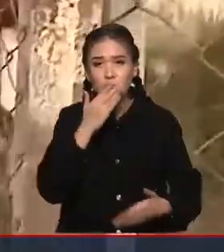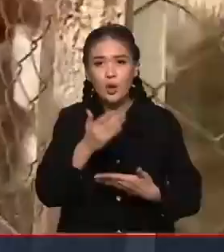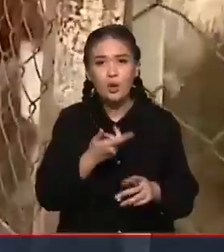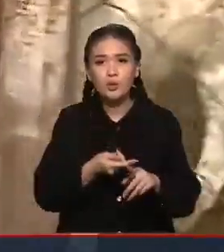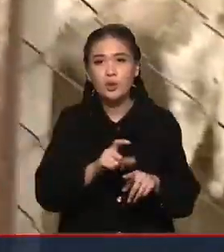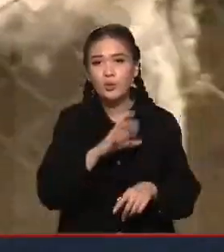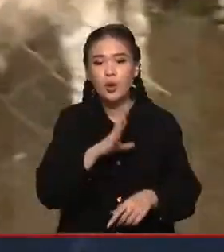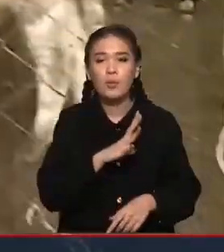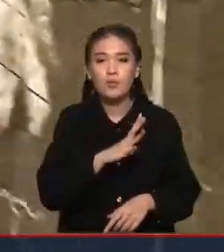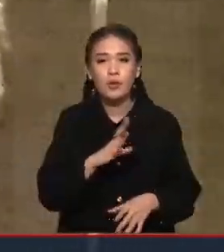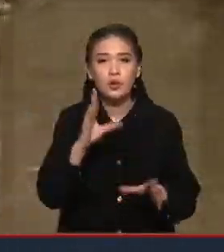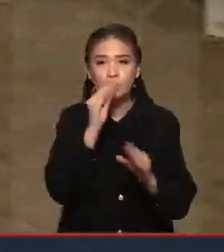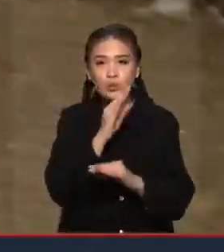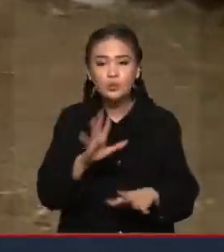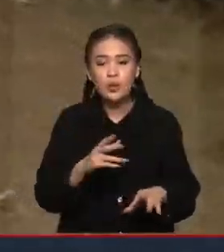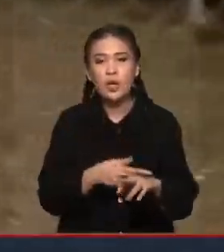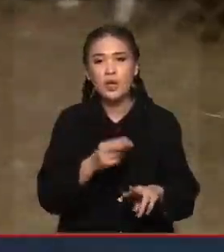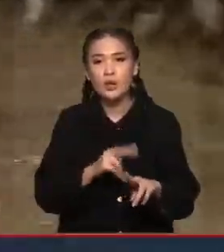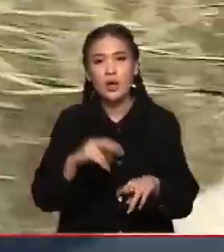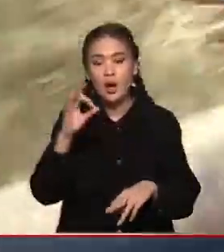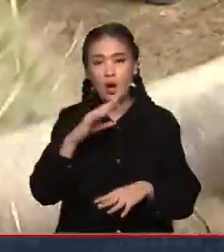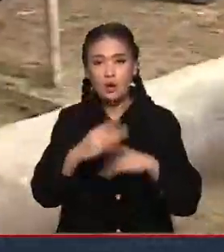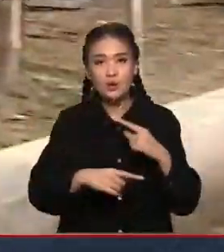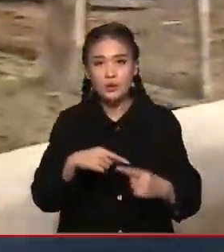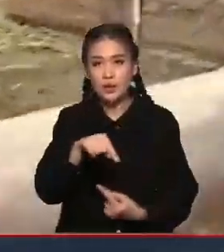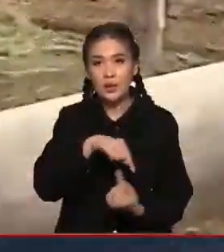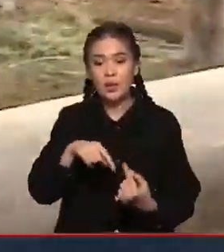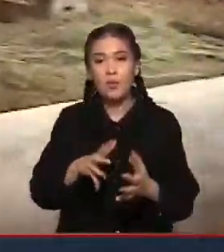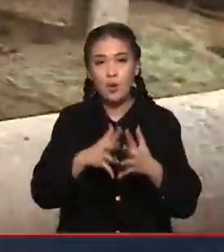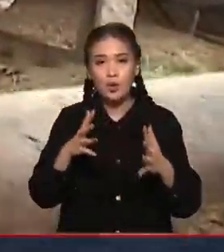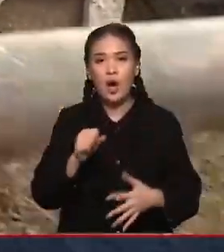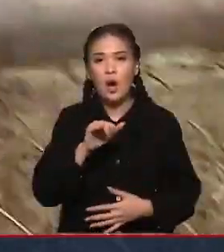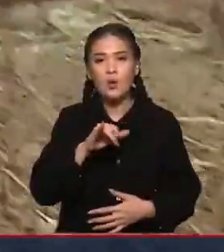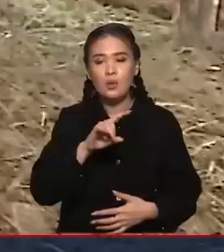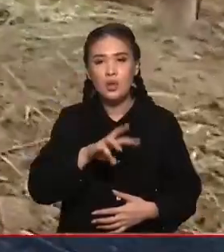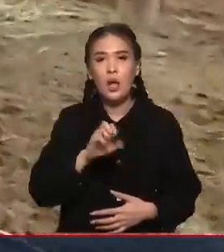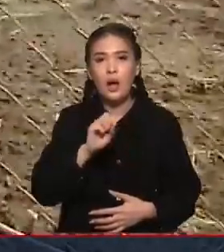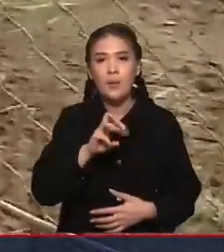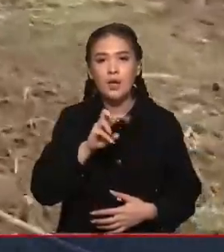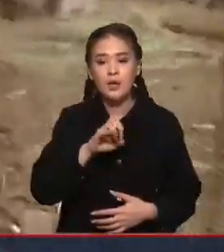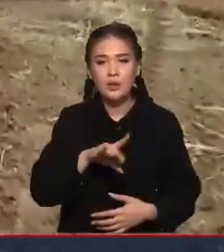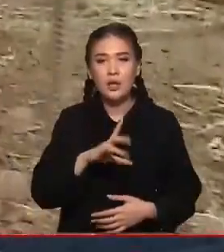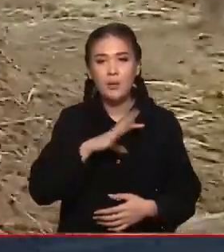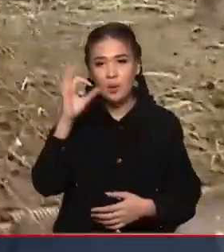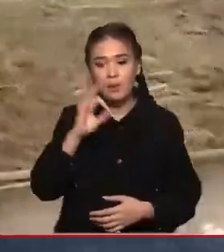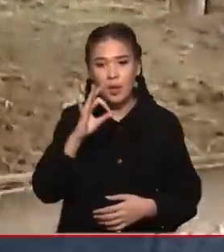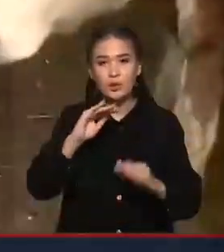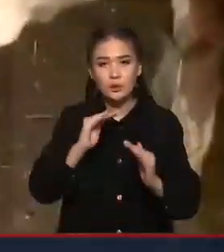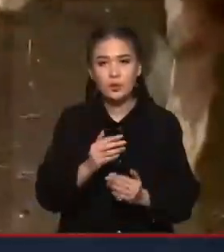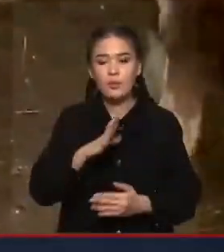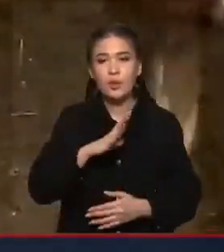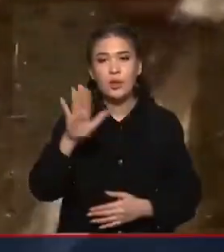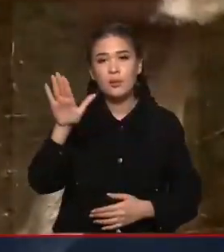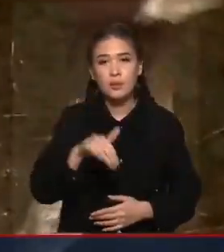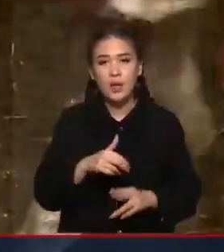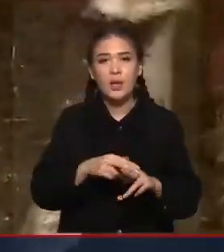кейде үлгер алмай жатады. Кәсібін ілгерілету мақсатында ауыл аманаты бағдарламасымен пайызы төмен несие алған. Оған 12 бас бұзауыл